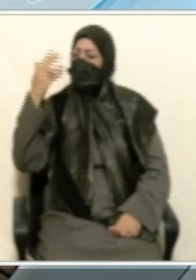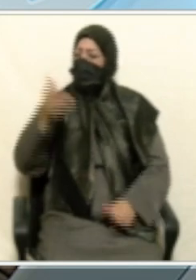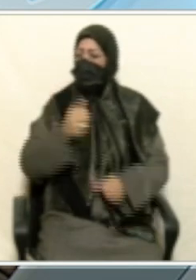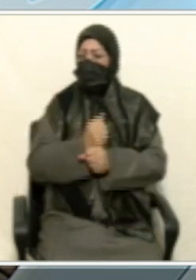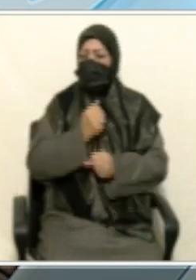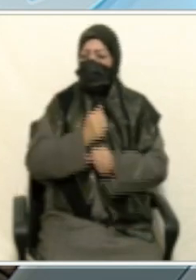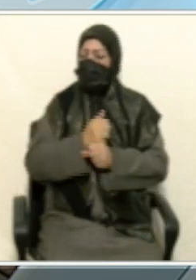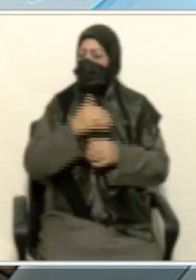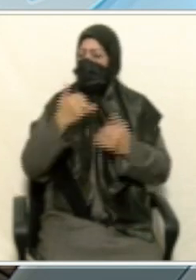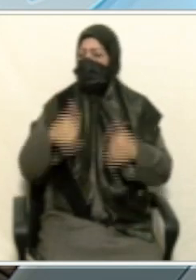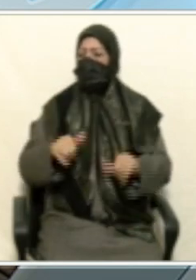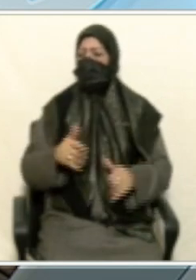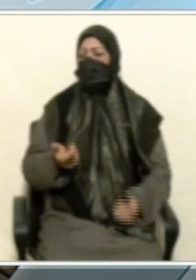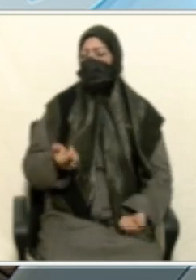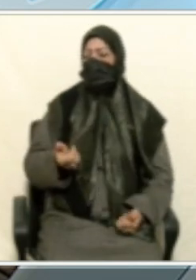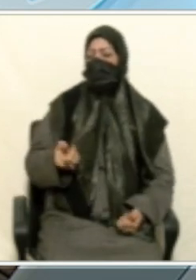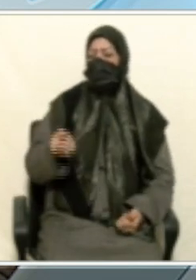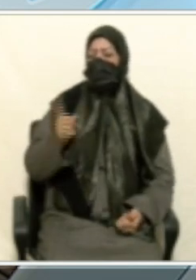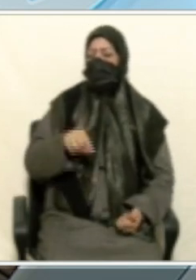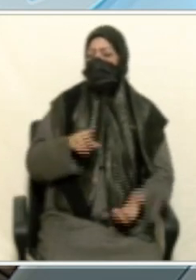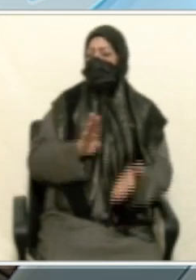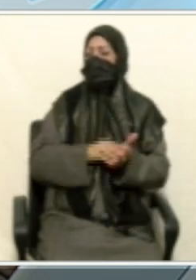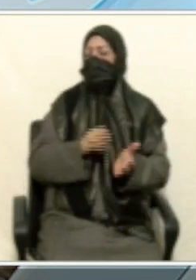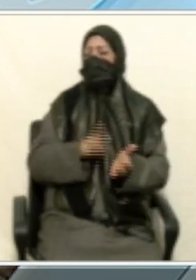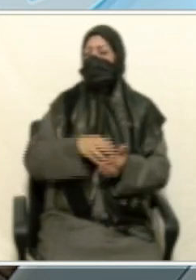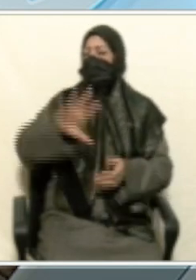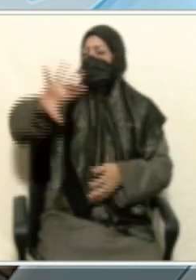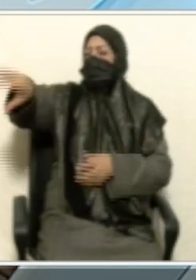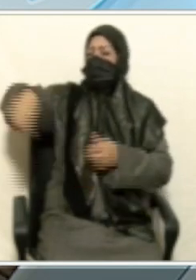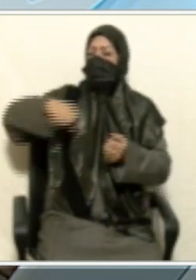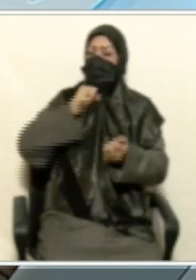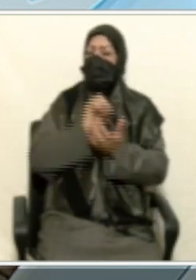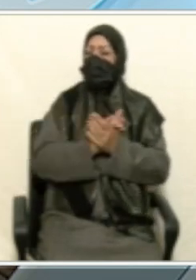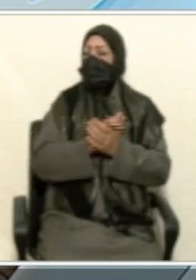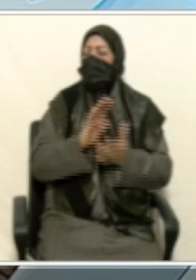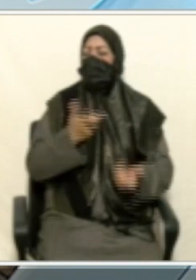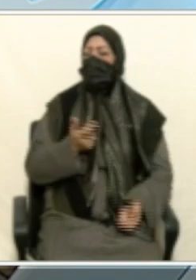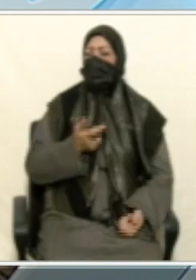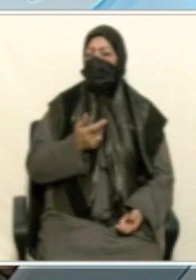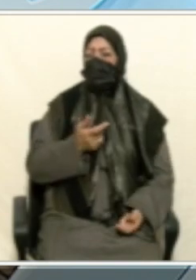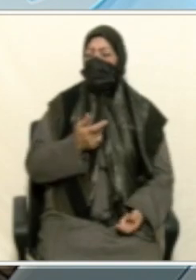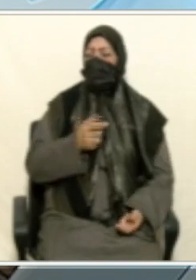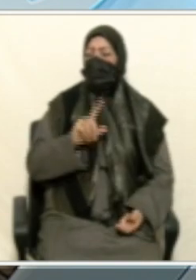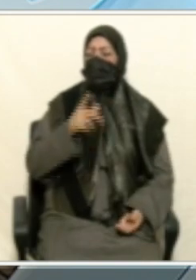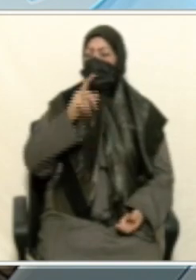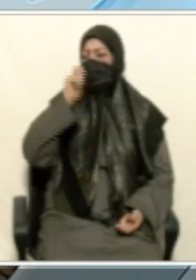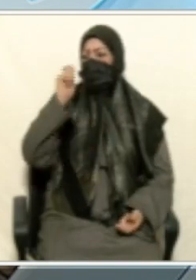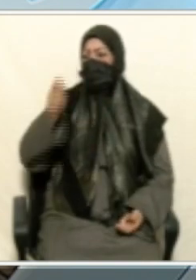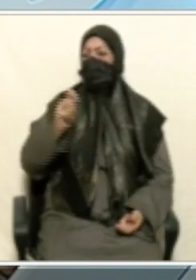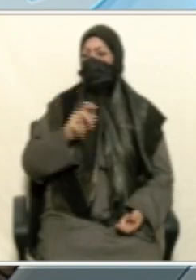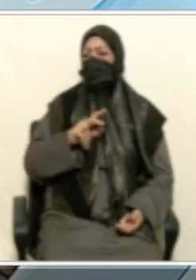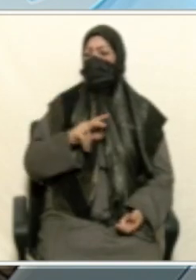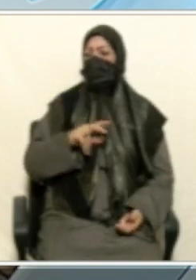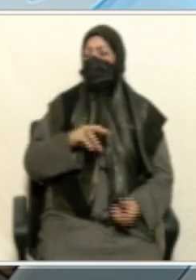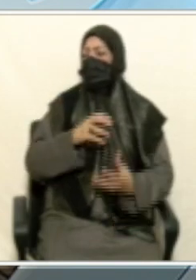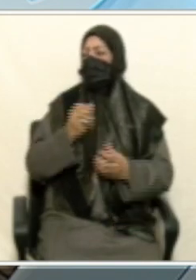من الذي يصحبه الآن؟ أو ذاك الذي تتهمه بالزنا، من ذاك الذي يصحبه بعد ذلك؟